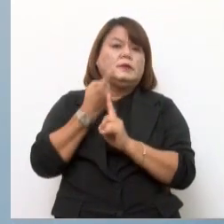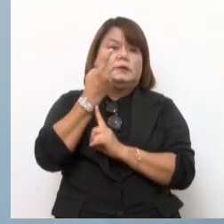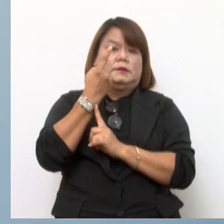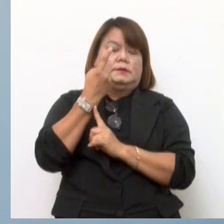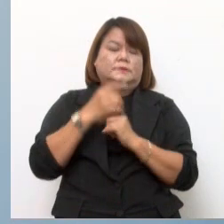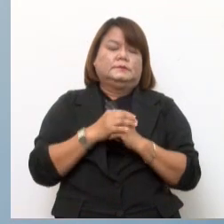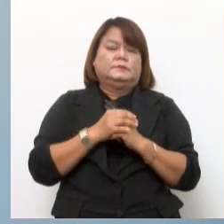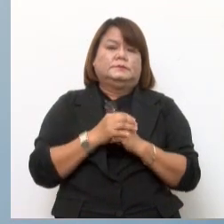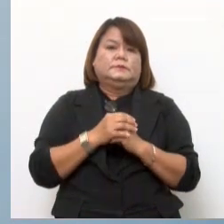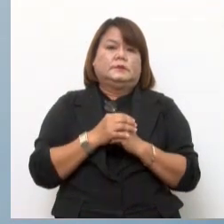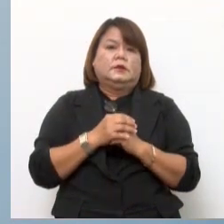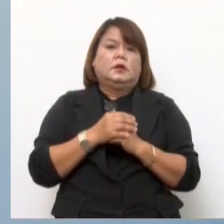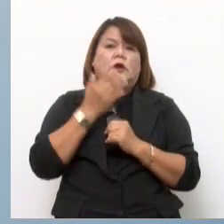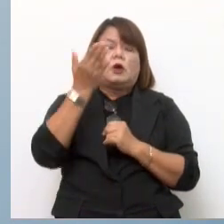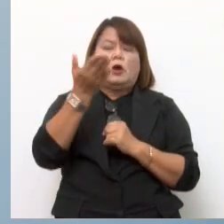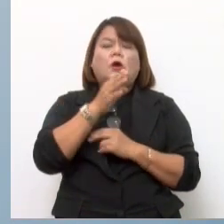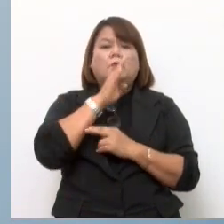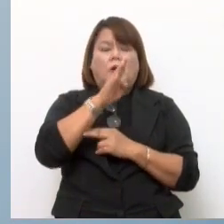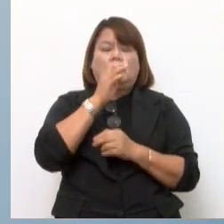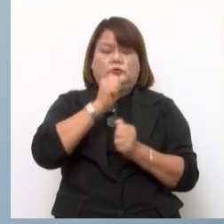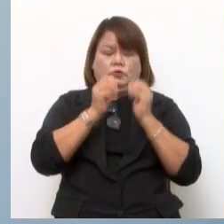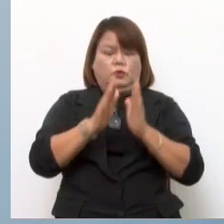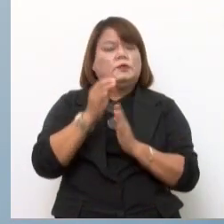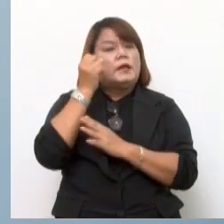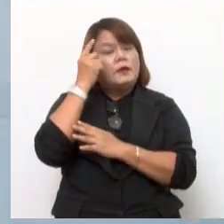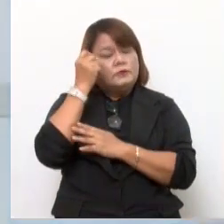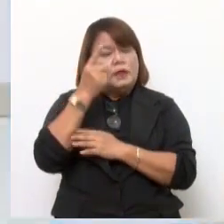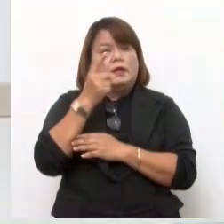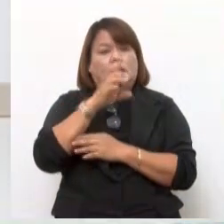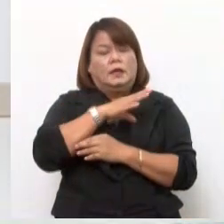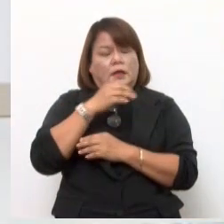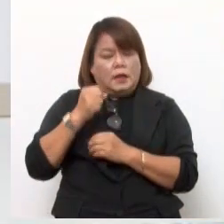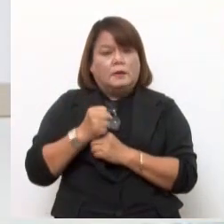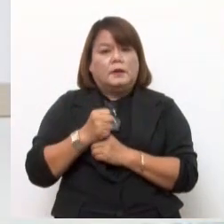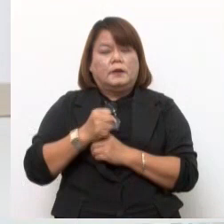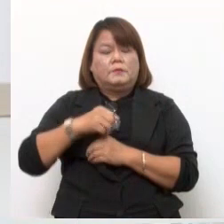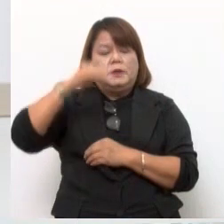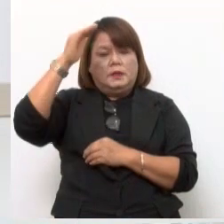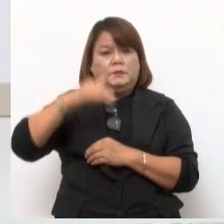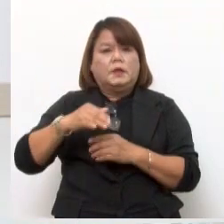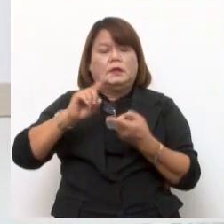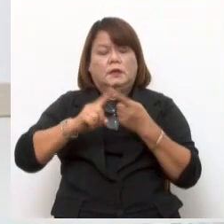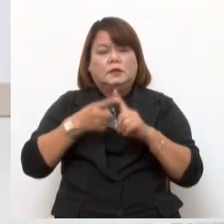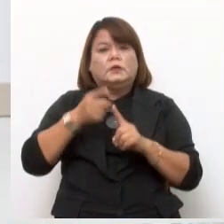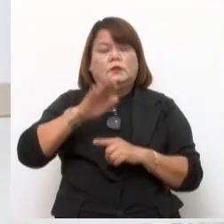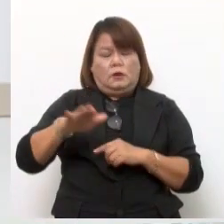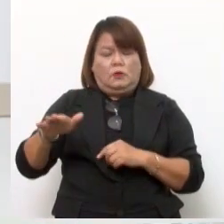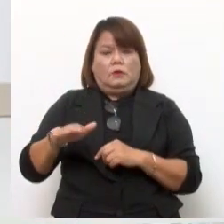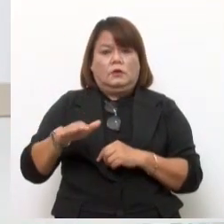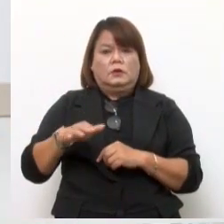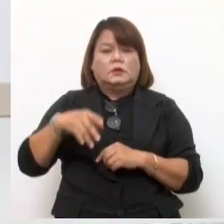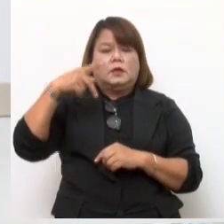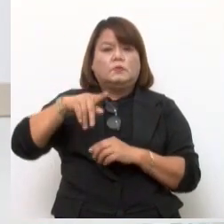ก็ขอสื่อสารทำความเข้าใจกับพี่เพื่อนน้องนะครับในพุธเช้